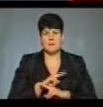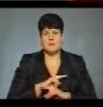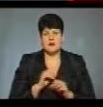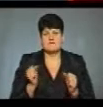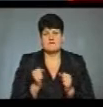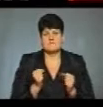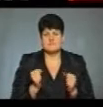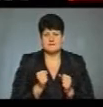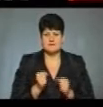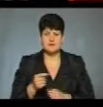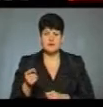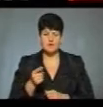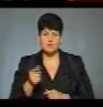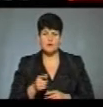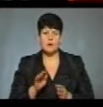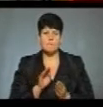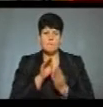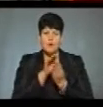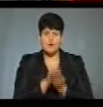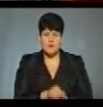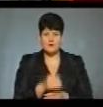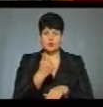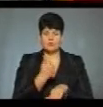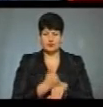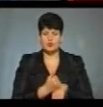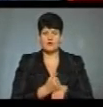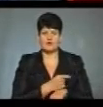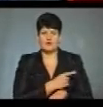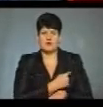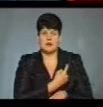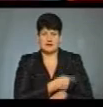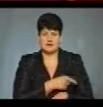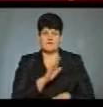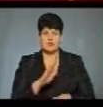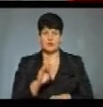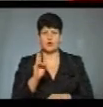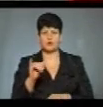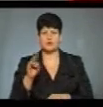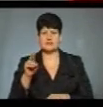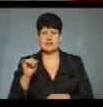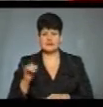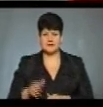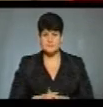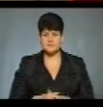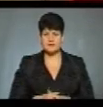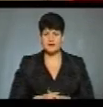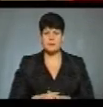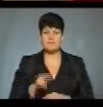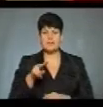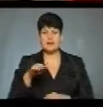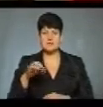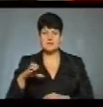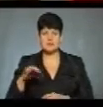У Тернополі поховали головного лікаря обласного перинатального центру Віктора Куценка. Пластуни привезли на